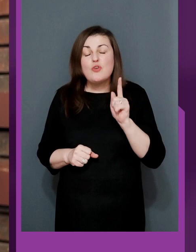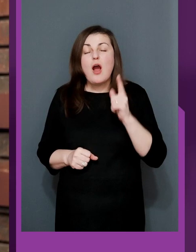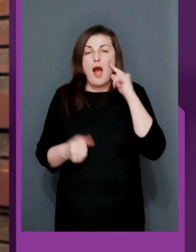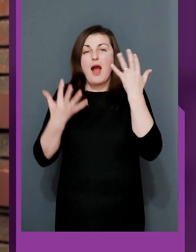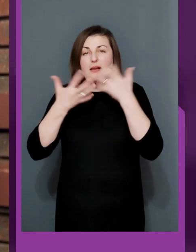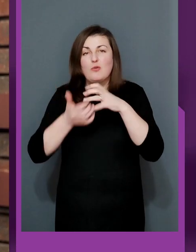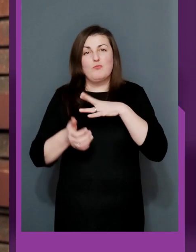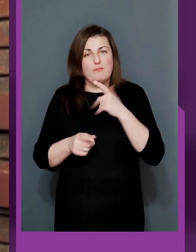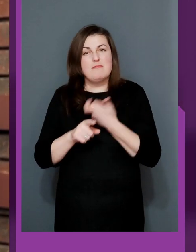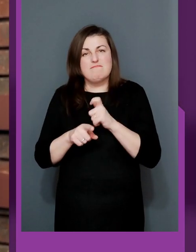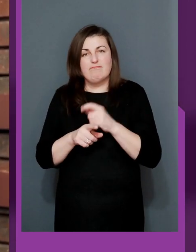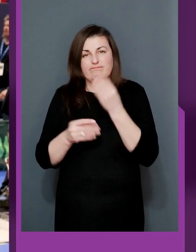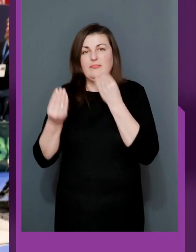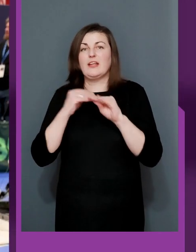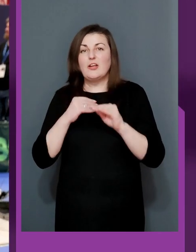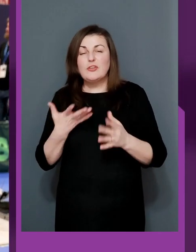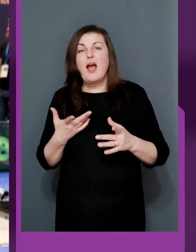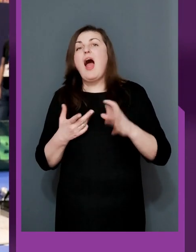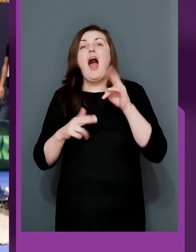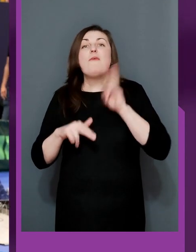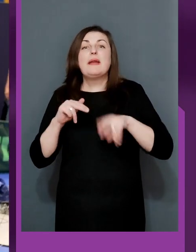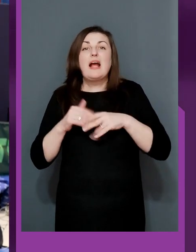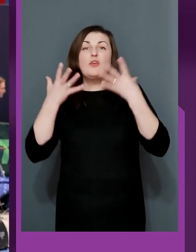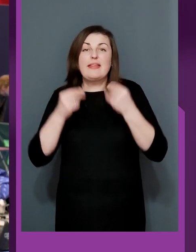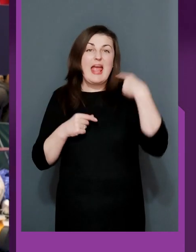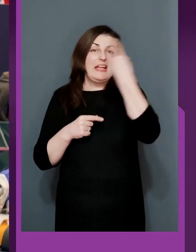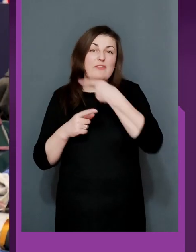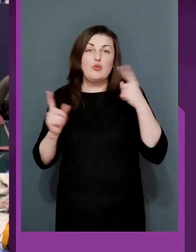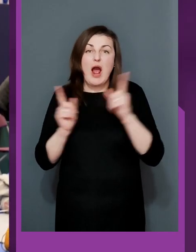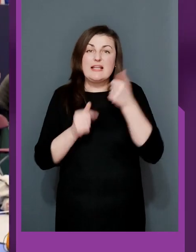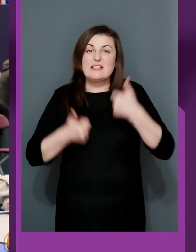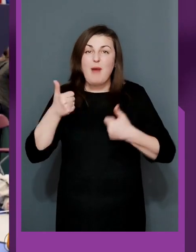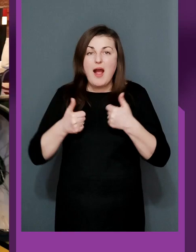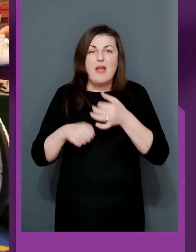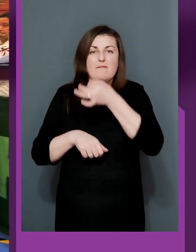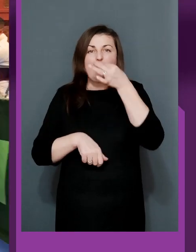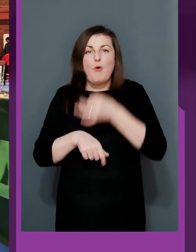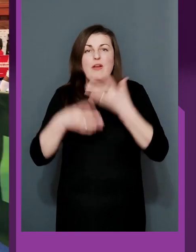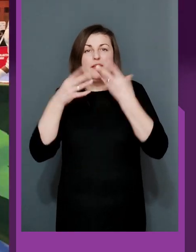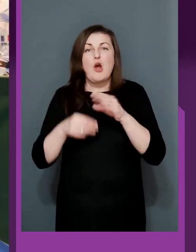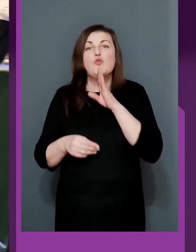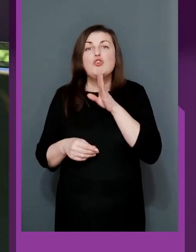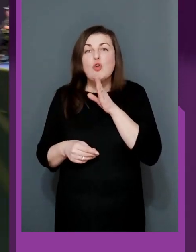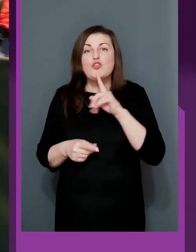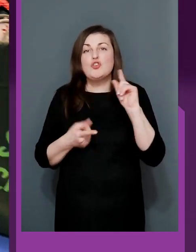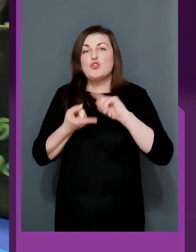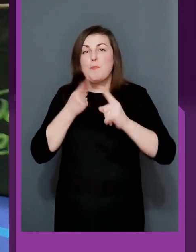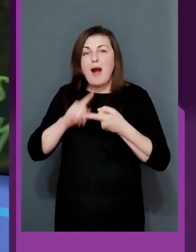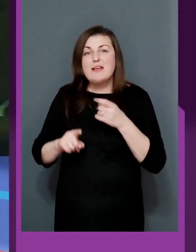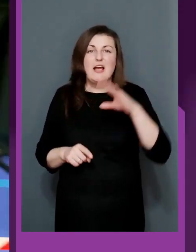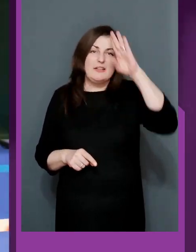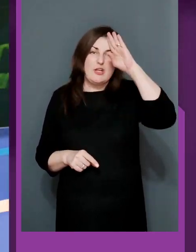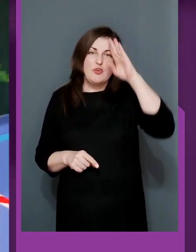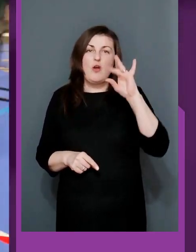що рахунок був би явно кращим а в прикінцевий день індивідуальних змагань відповідальний день у жіночій шпазі та